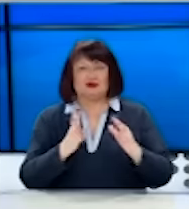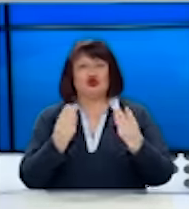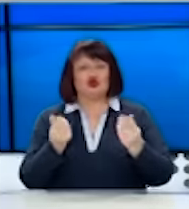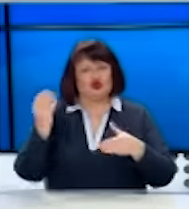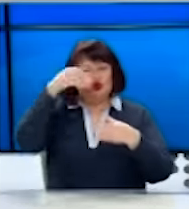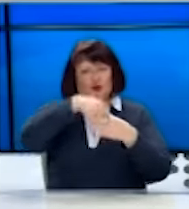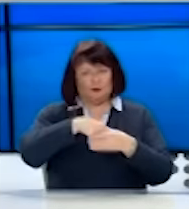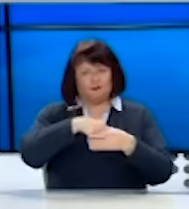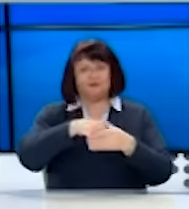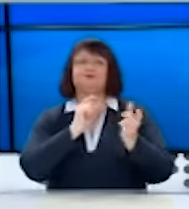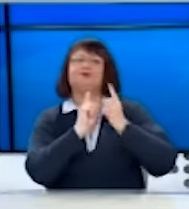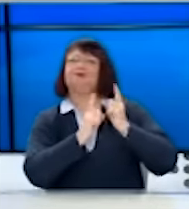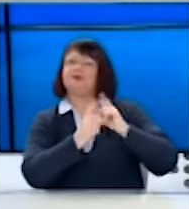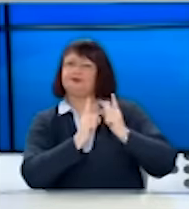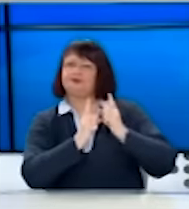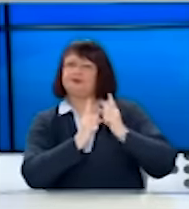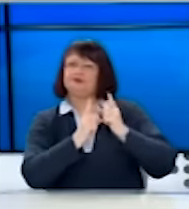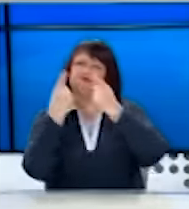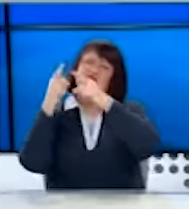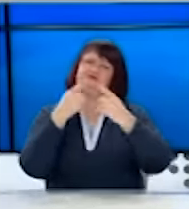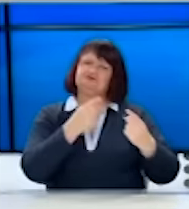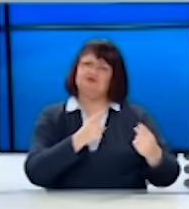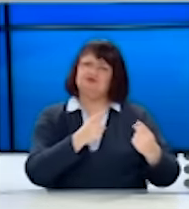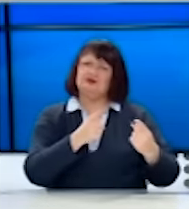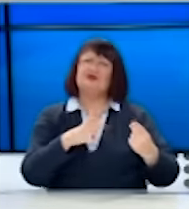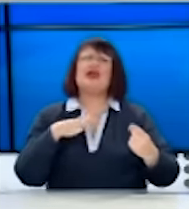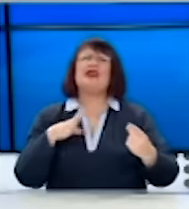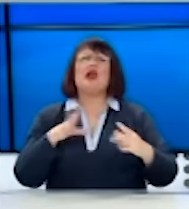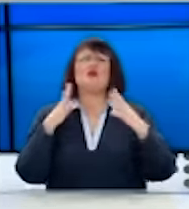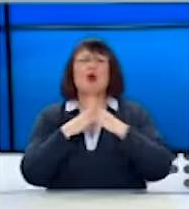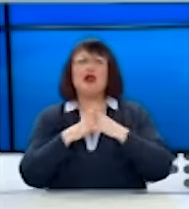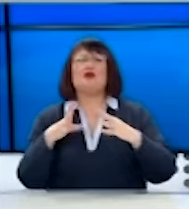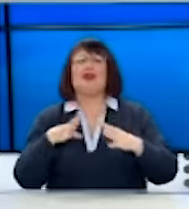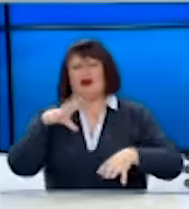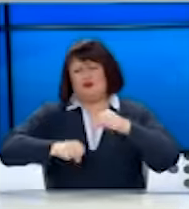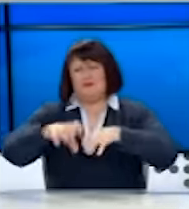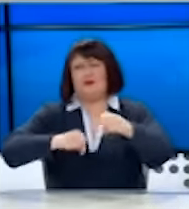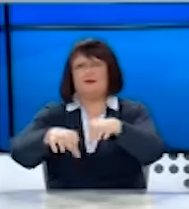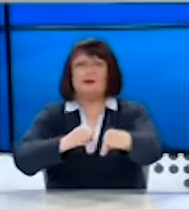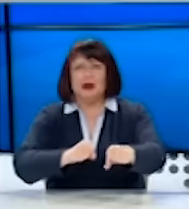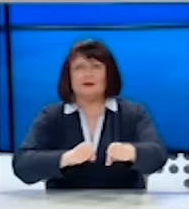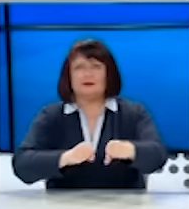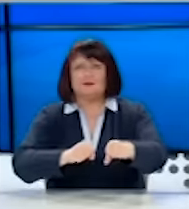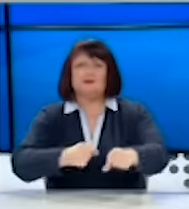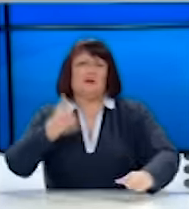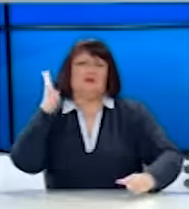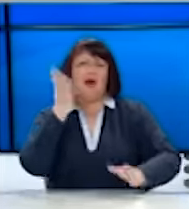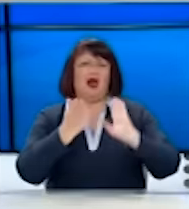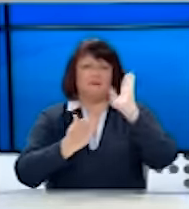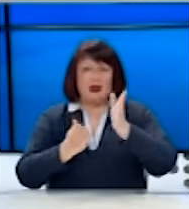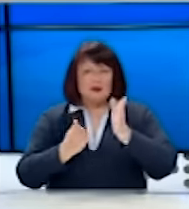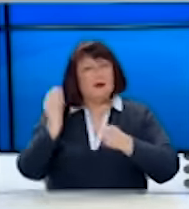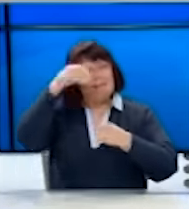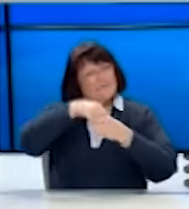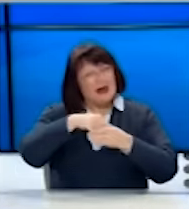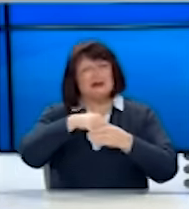μηχανισμός στις συμφωνίες διαφόρων ιμπεριαλιστικών ενώσεων και των κατασταλτικών μηχανισμών τους, στις